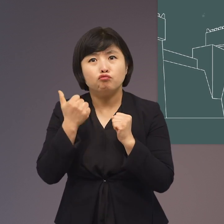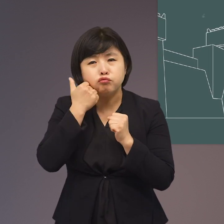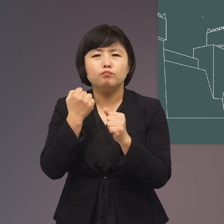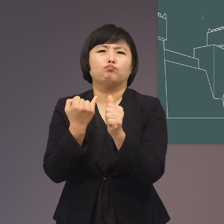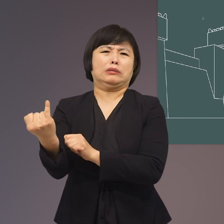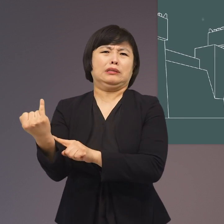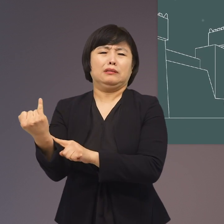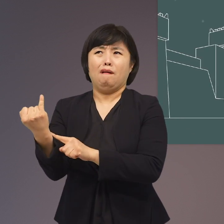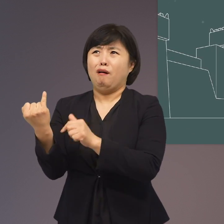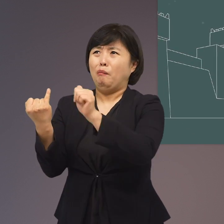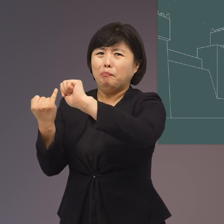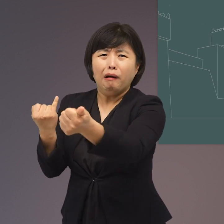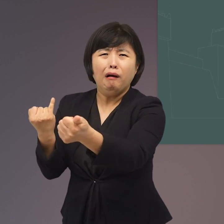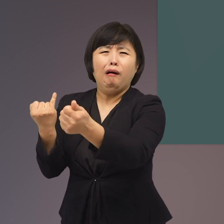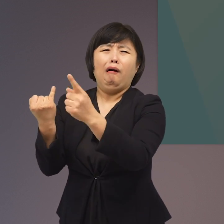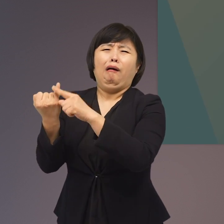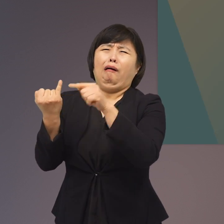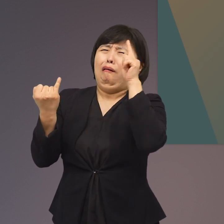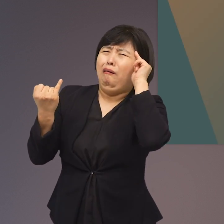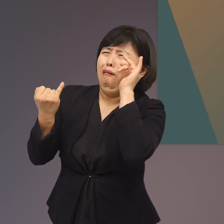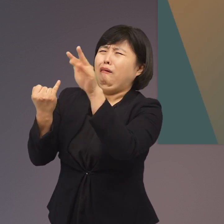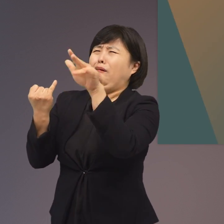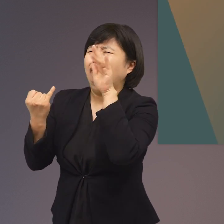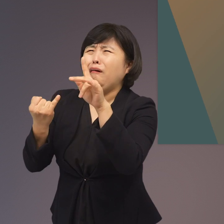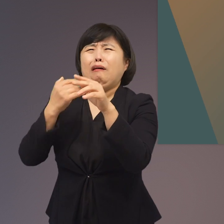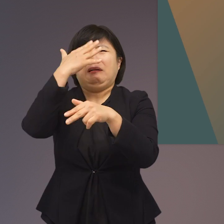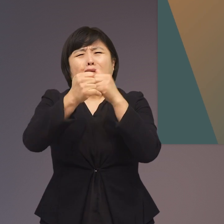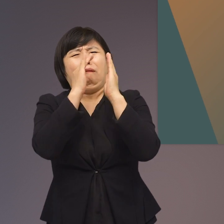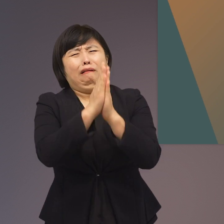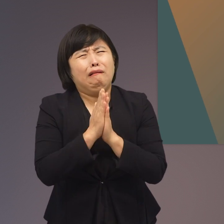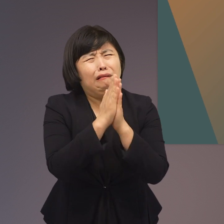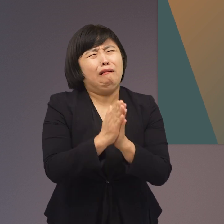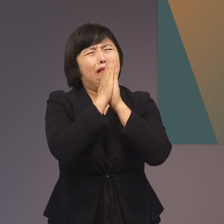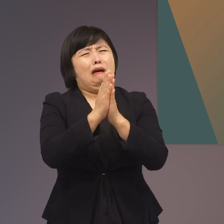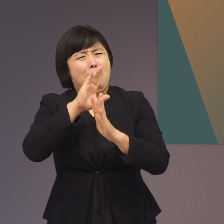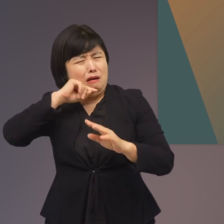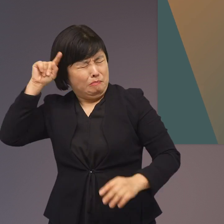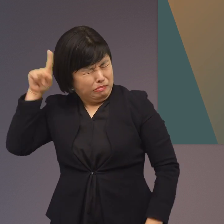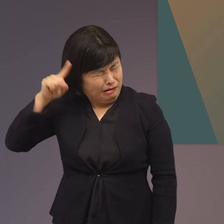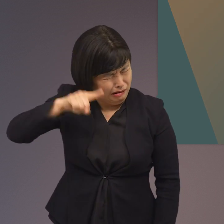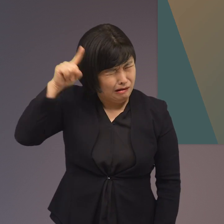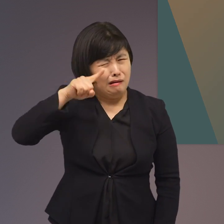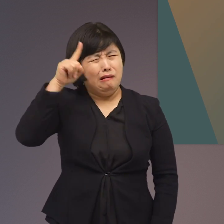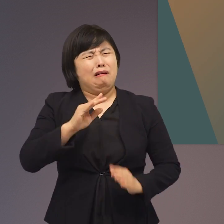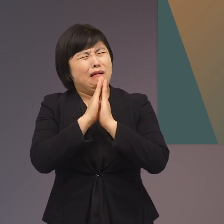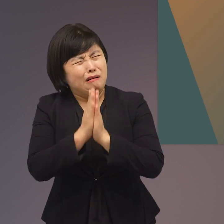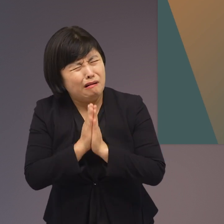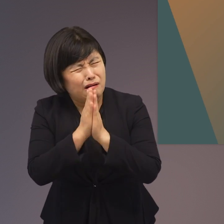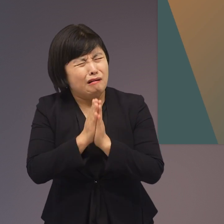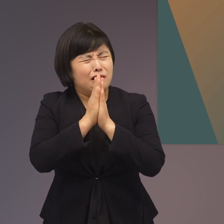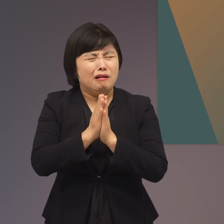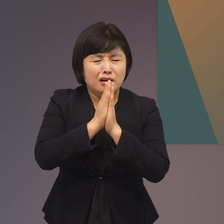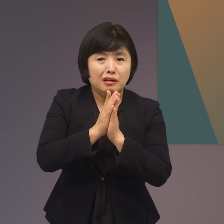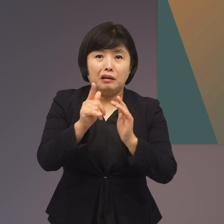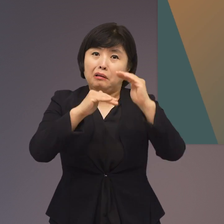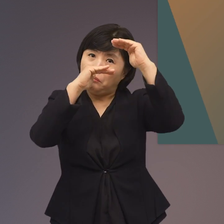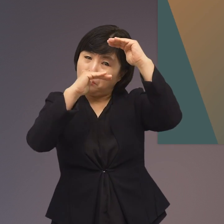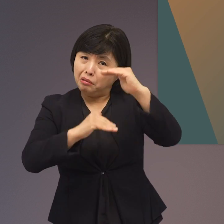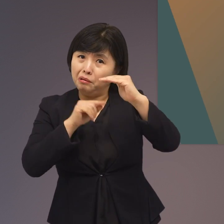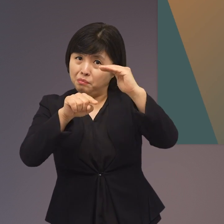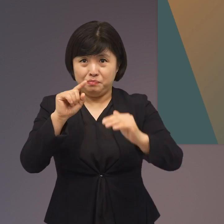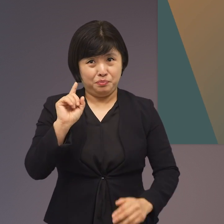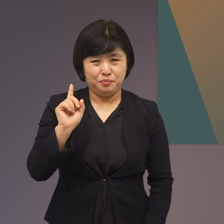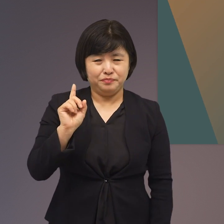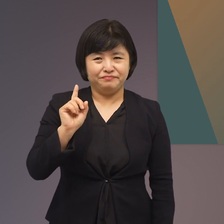남자 프로테실라우스. 하지만 고향에 남은 신혼의 아내 라우다메이아는